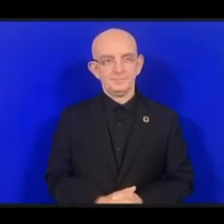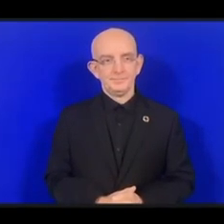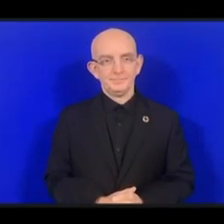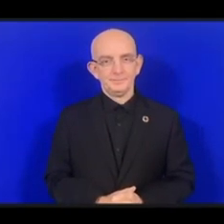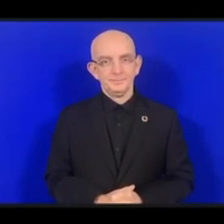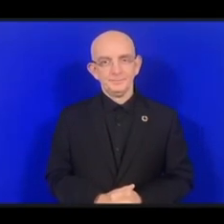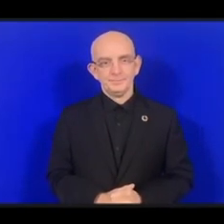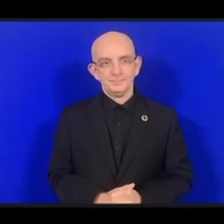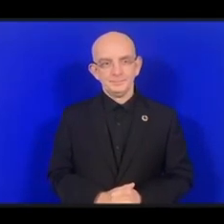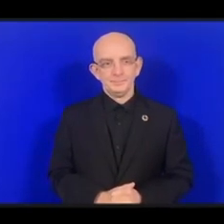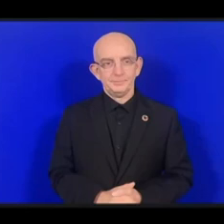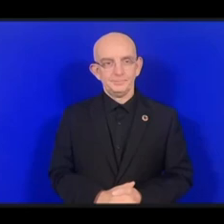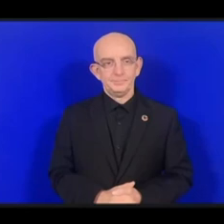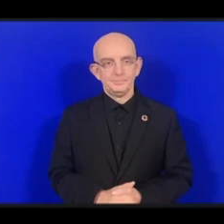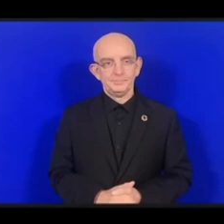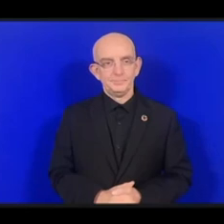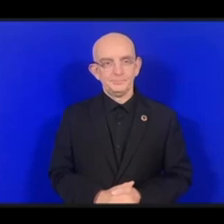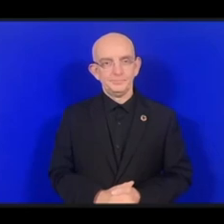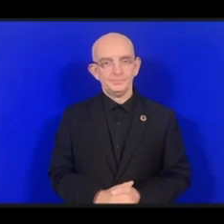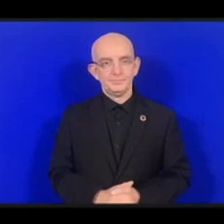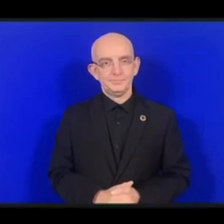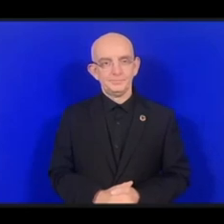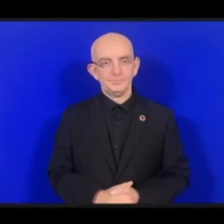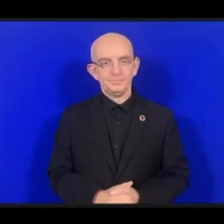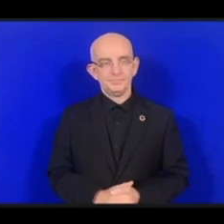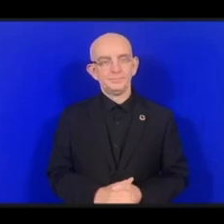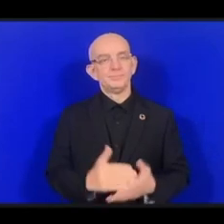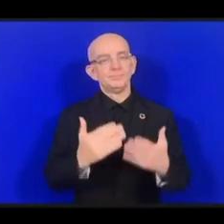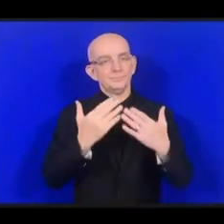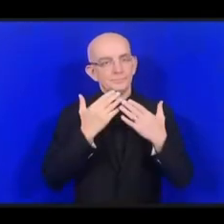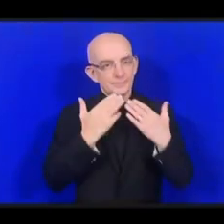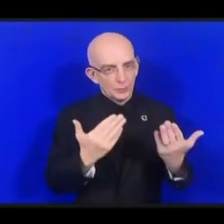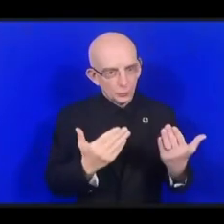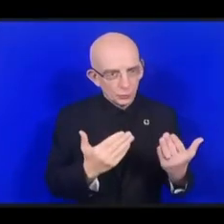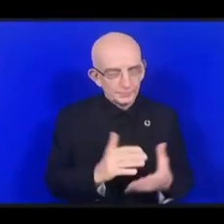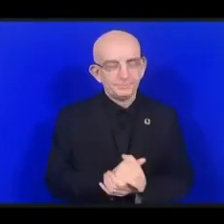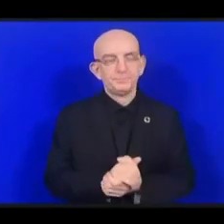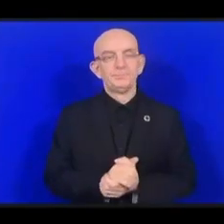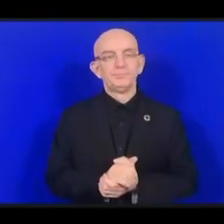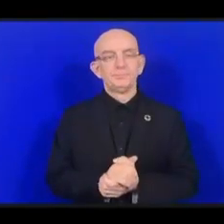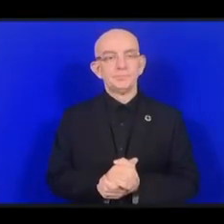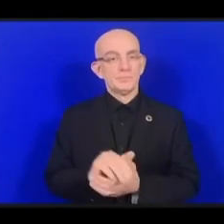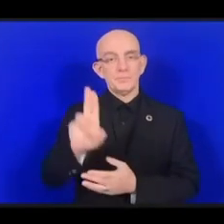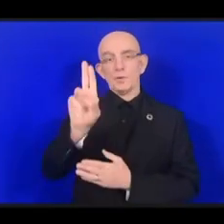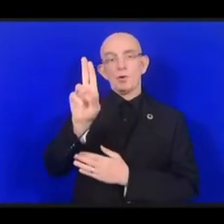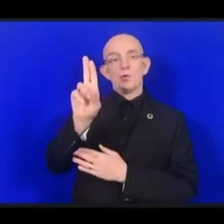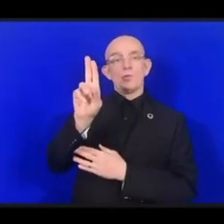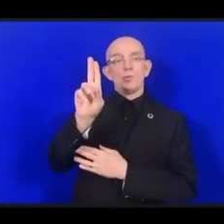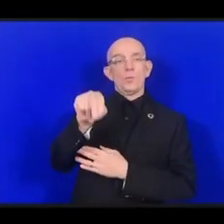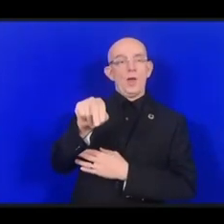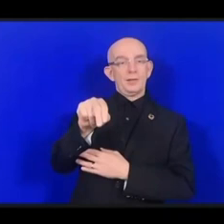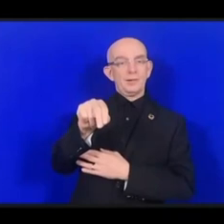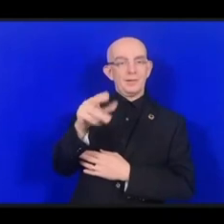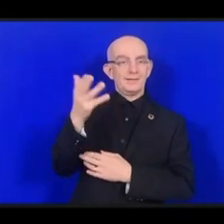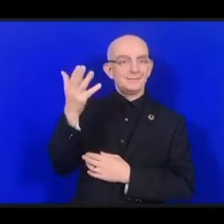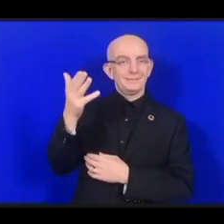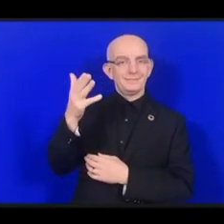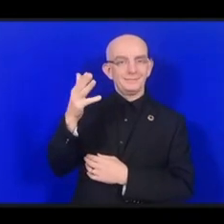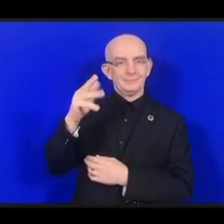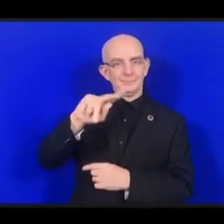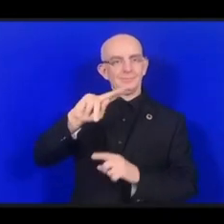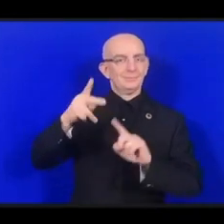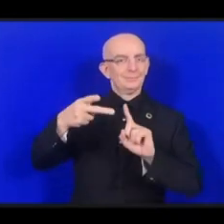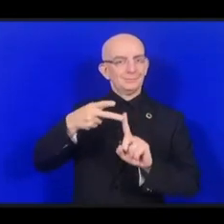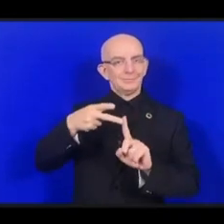جزيلا شكرا لوكيل الامين العام للامم المتحده الجمعيه العامه للامم المتحده وزاره الشؤون